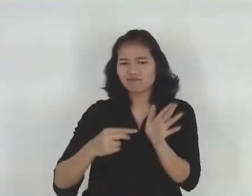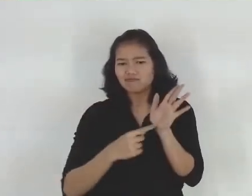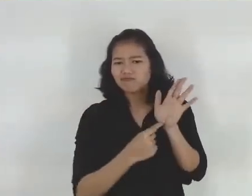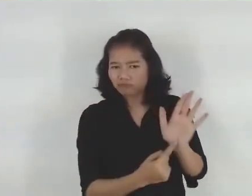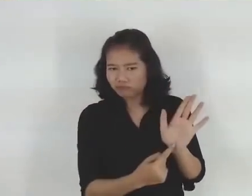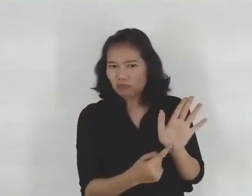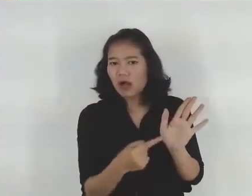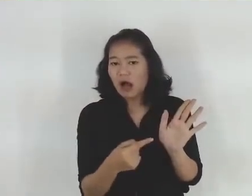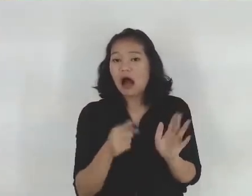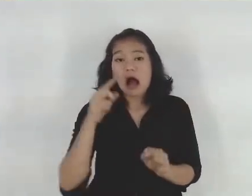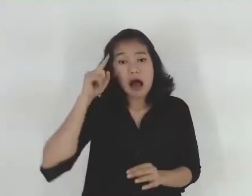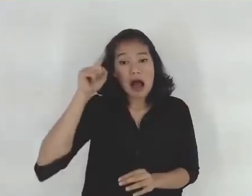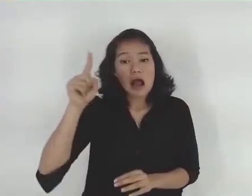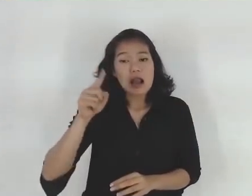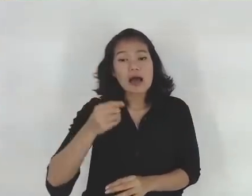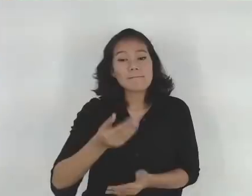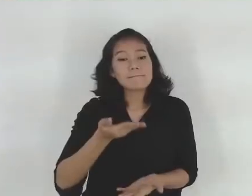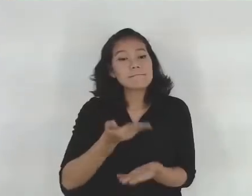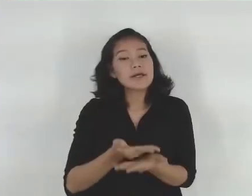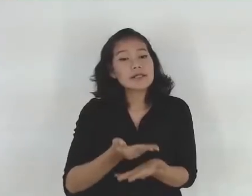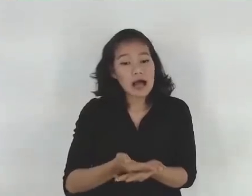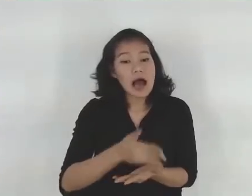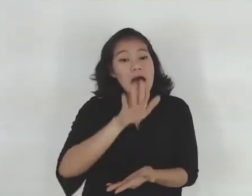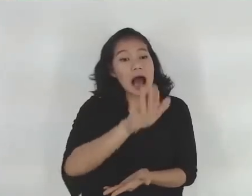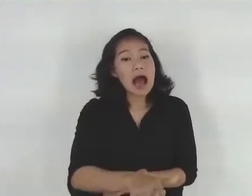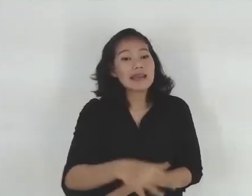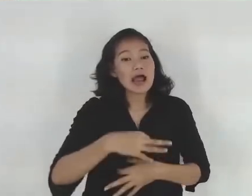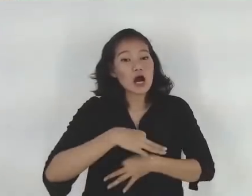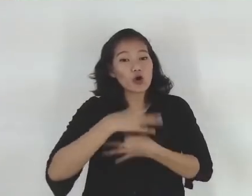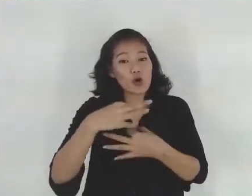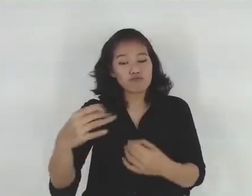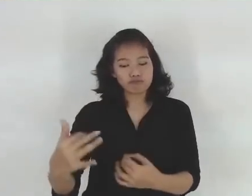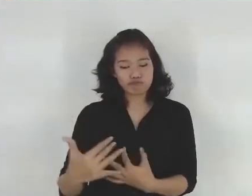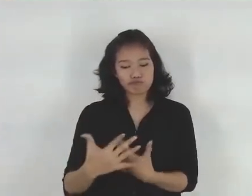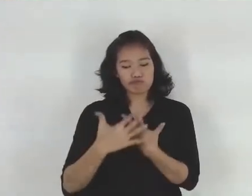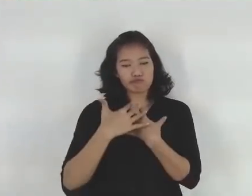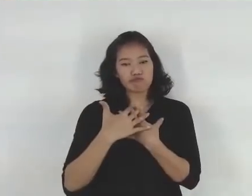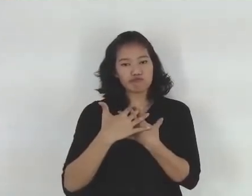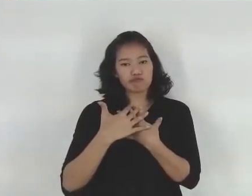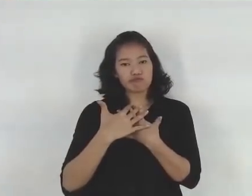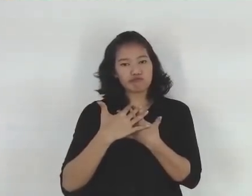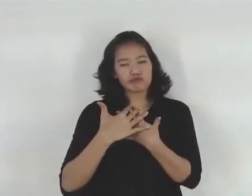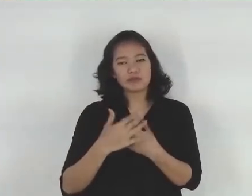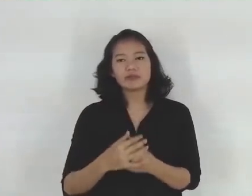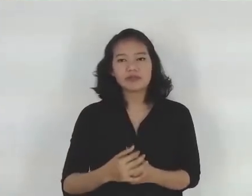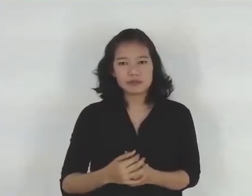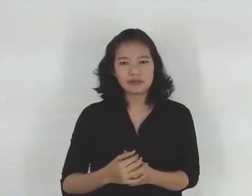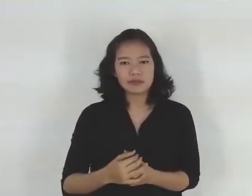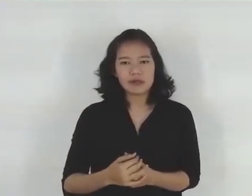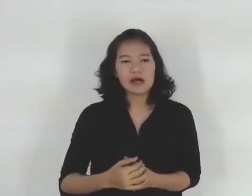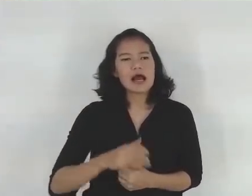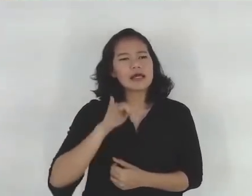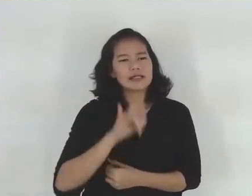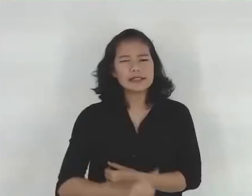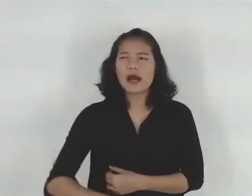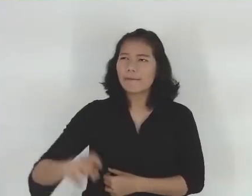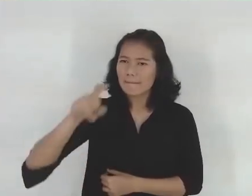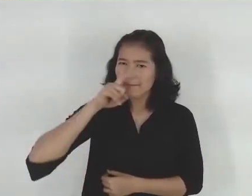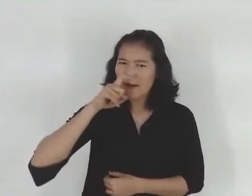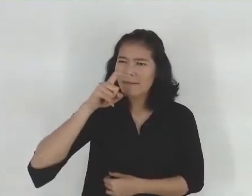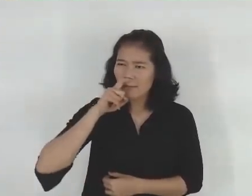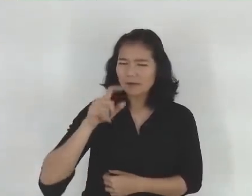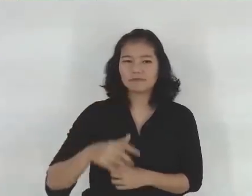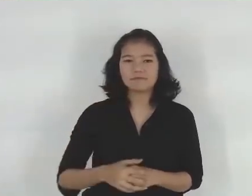Allah telah menyuruh anaknya ke dalam hati kita yang berseru ia Abah ya